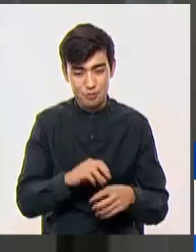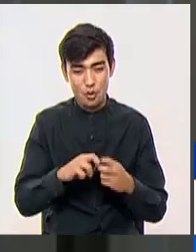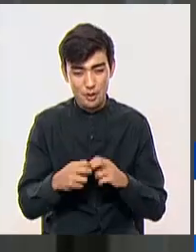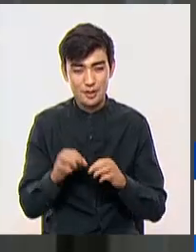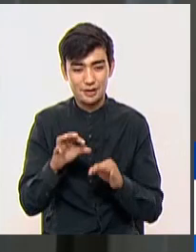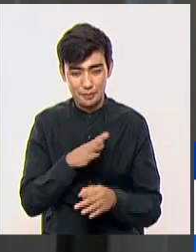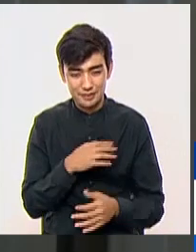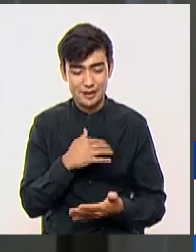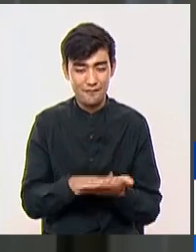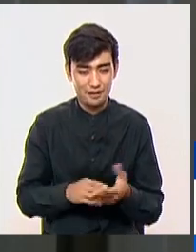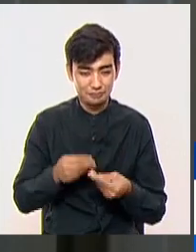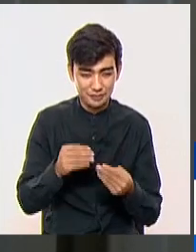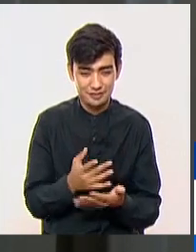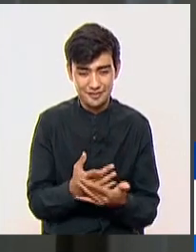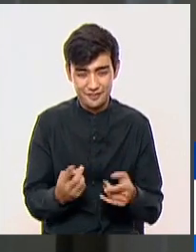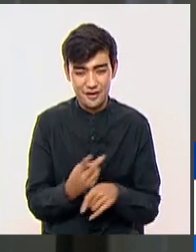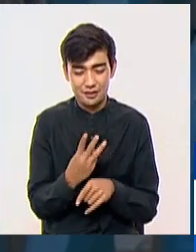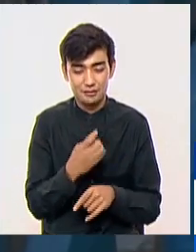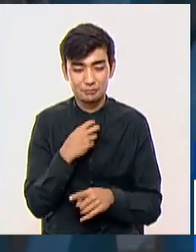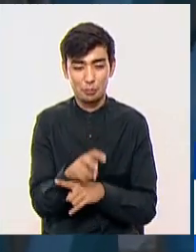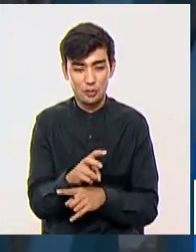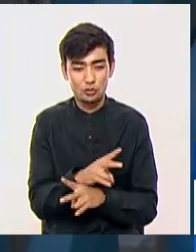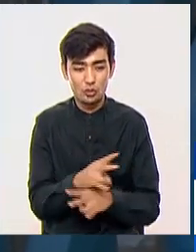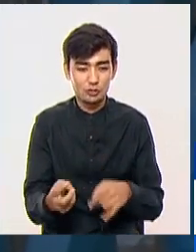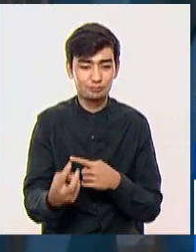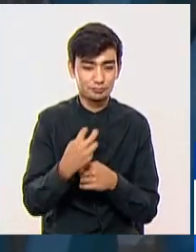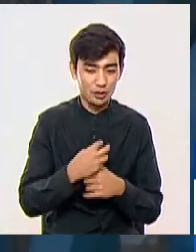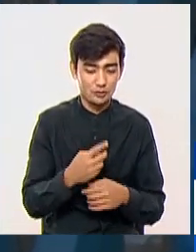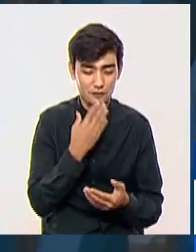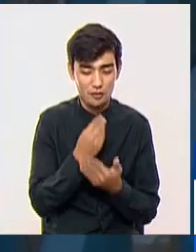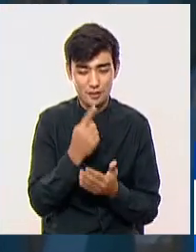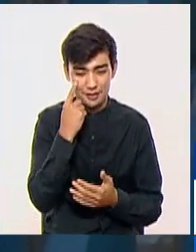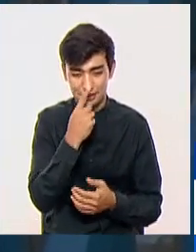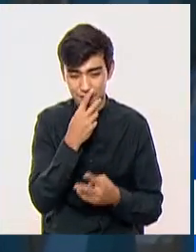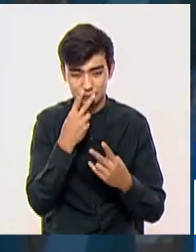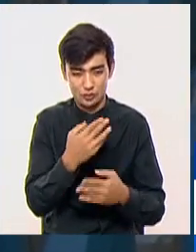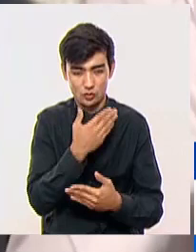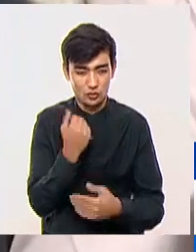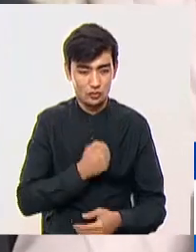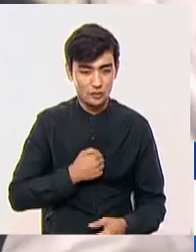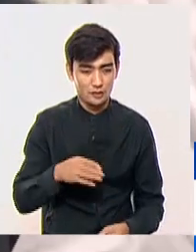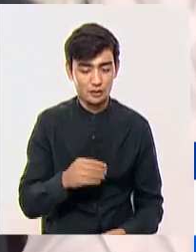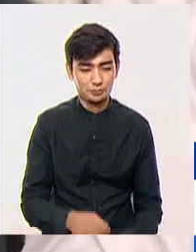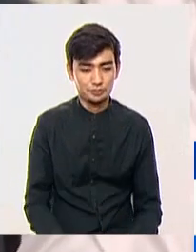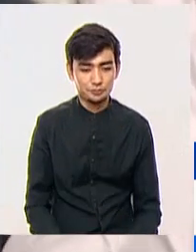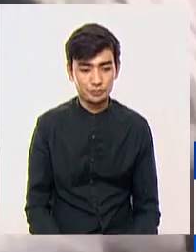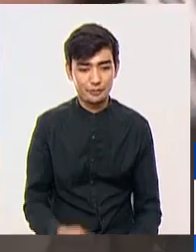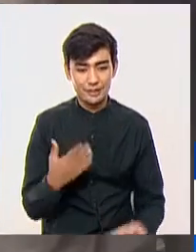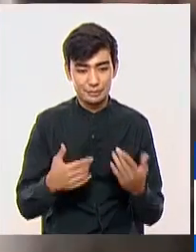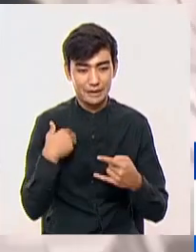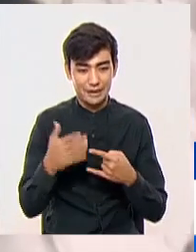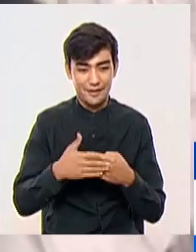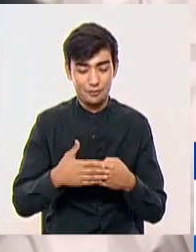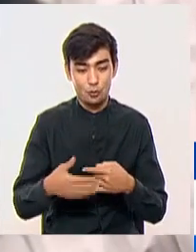айтып, арызданып бірнеше рет барыпты. Алайда бірде бірі келіп, жағдайды өз көздерімен көрмеді деп ашынады.